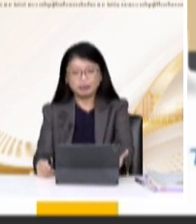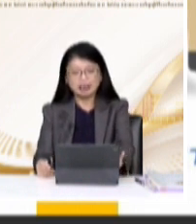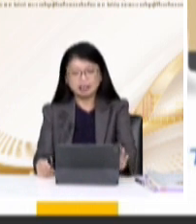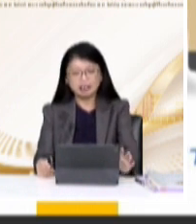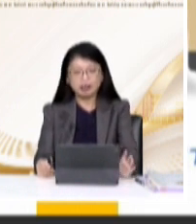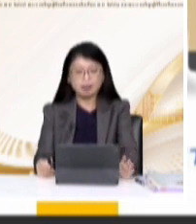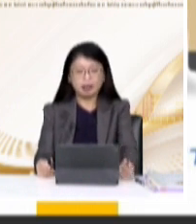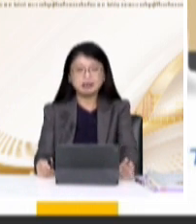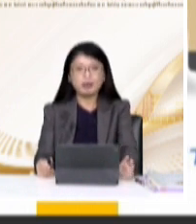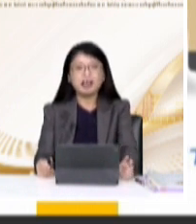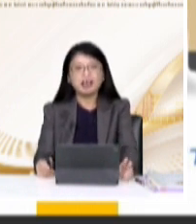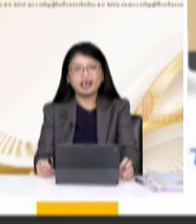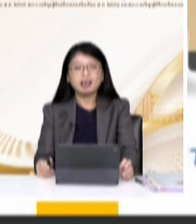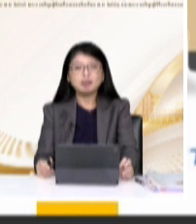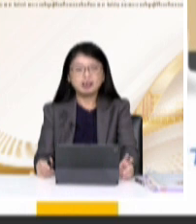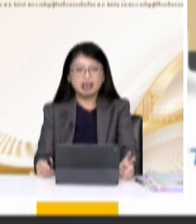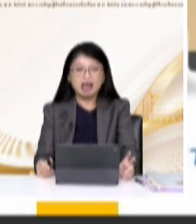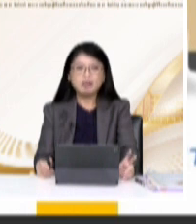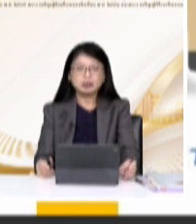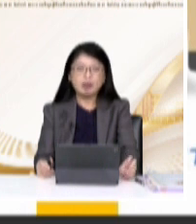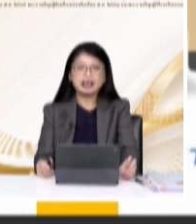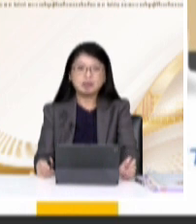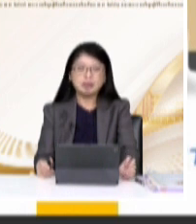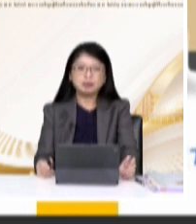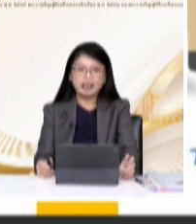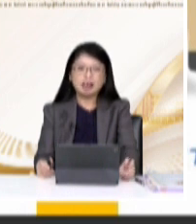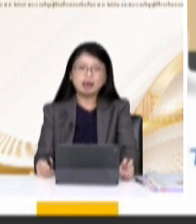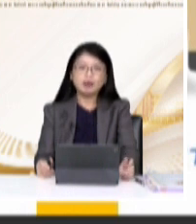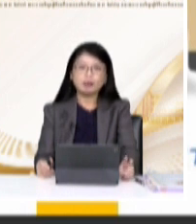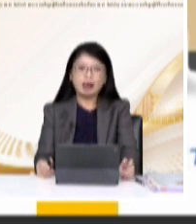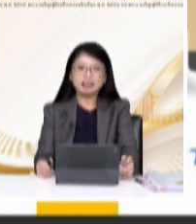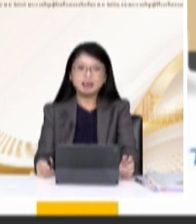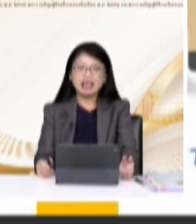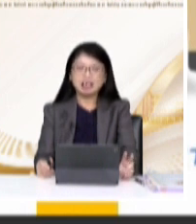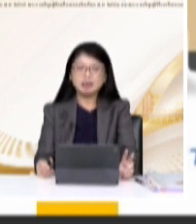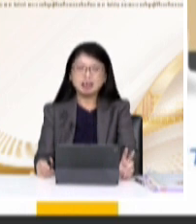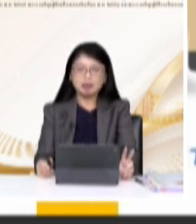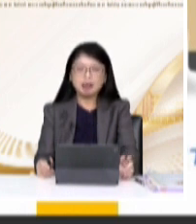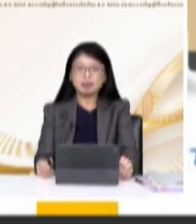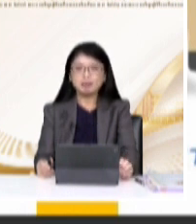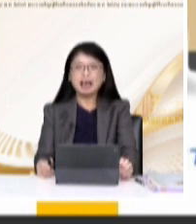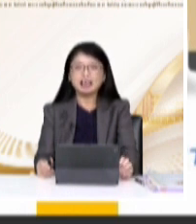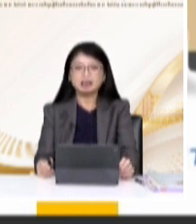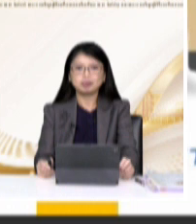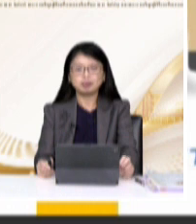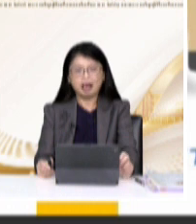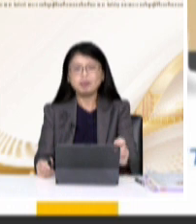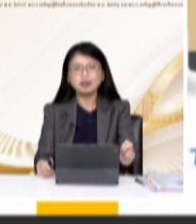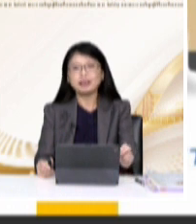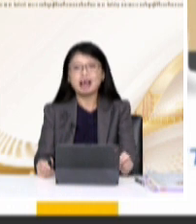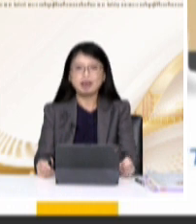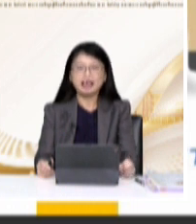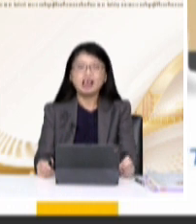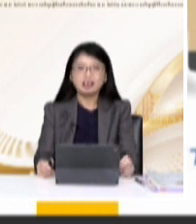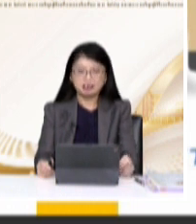คุณคณิตก็ได้บอกแล้วว่าเอ๊ะแล้วปัจจุบันเนี่ยมันมีตัวอย่างไหมว่ากฎหมายที่บัญญัติให้มีอำนาจปรับเป็นพินัยเนี่ยถามว่ามี